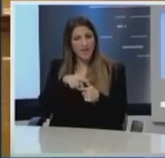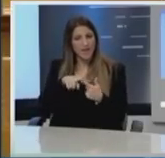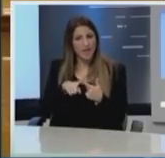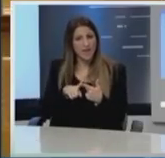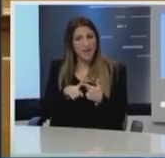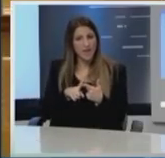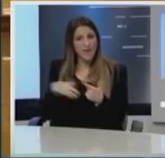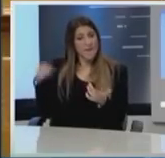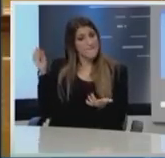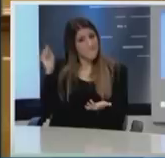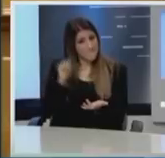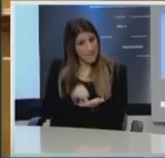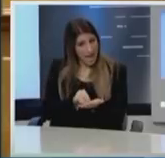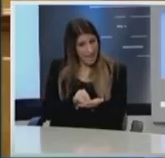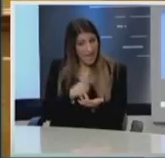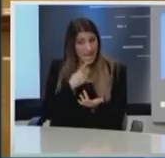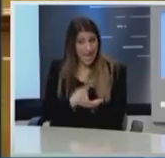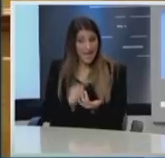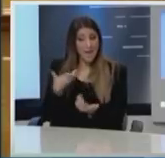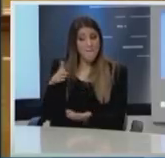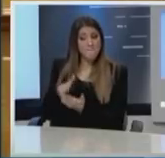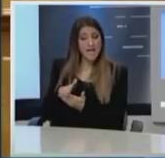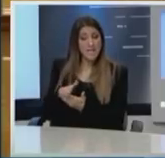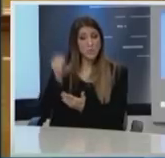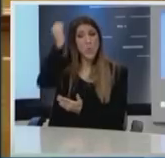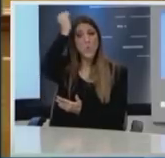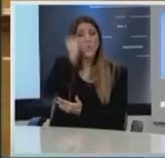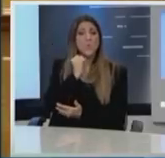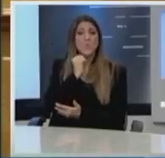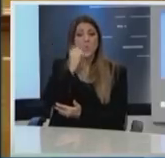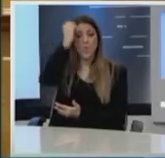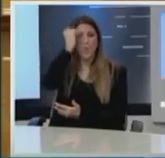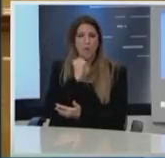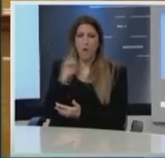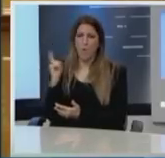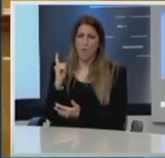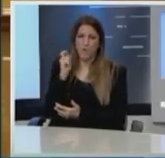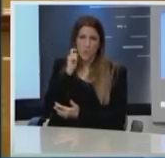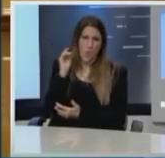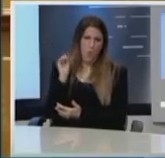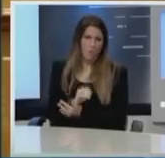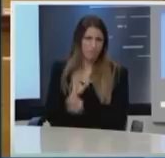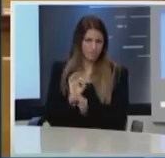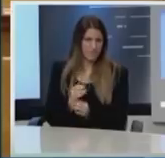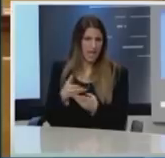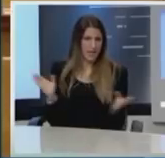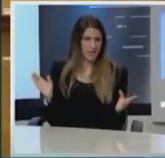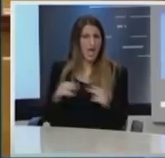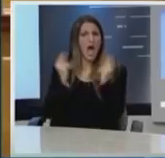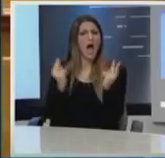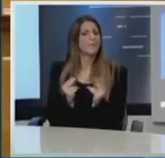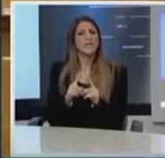Πάλι με κουκουλοφόρο, λένε αυτοί μάρτυρα, ο οποίος δεν είχε κουκουλά, επώνυμα κατέθεσε. Το αποτέλεσμα της